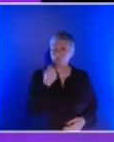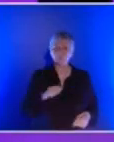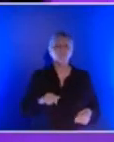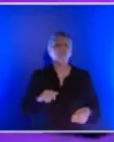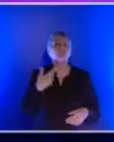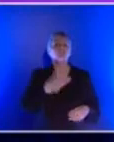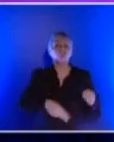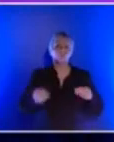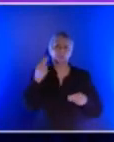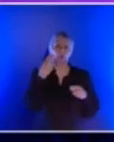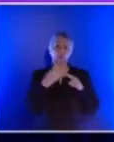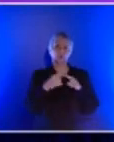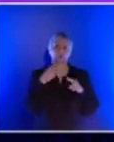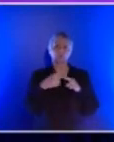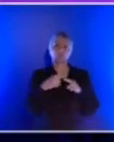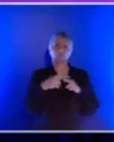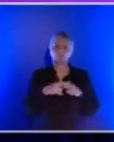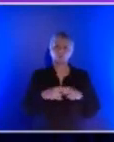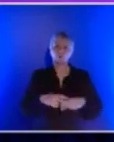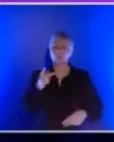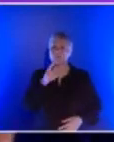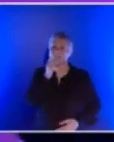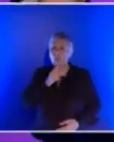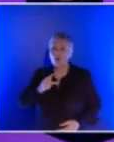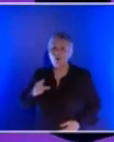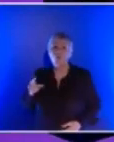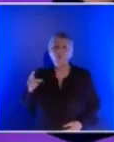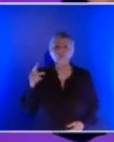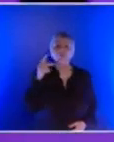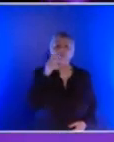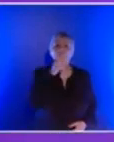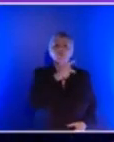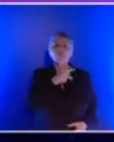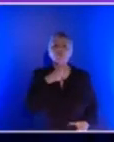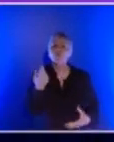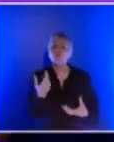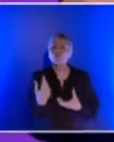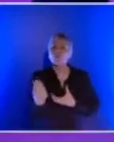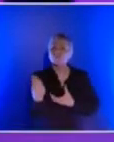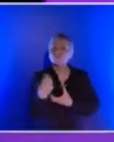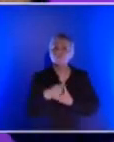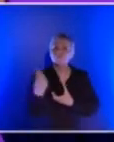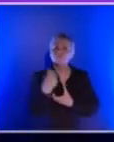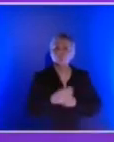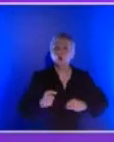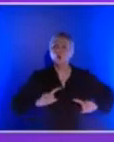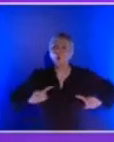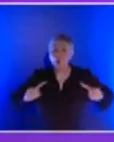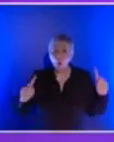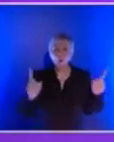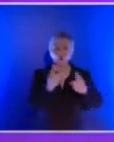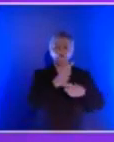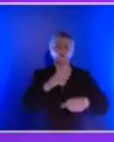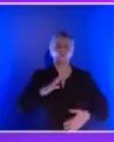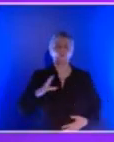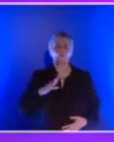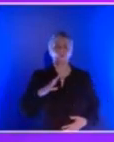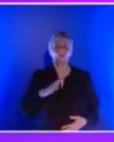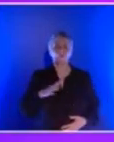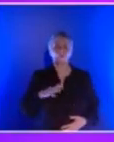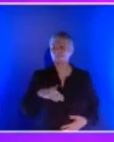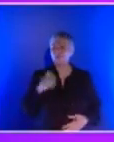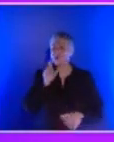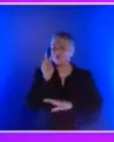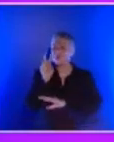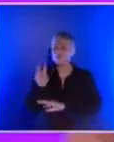μένει κανείς απ' έξω από την κοινωνία για λόγους οποιουσδήποτε έχουν να κάνουν με την